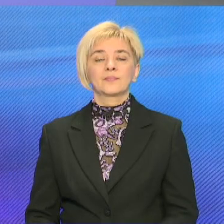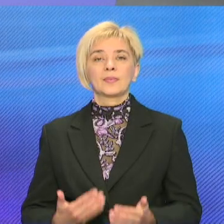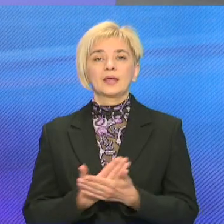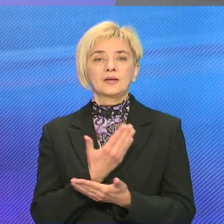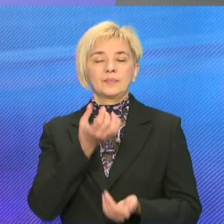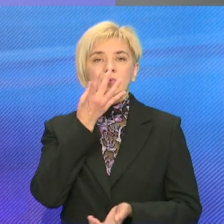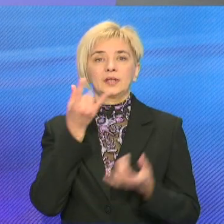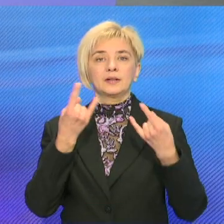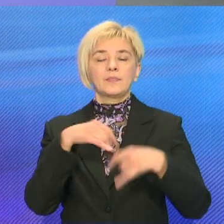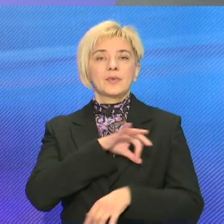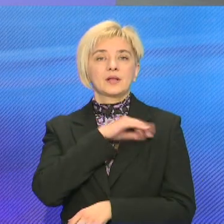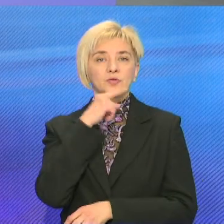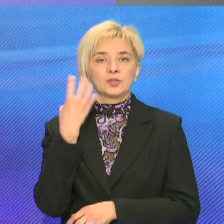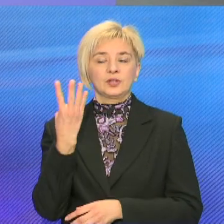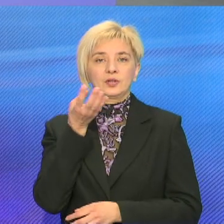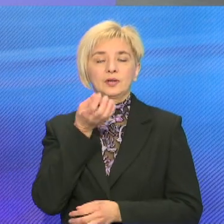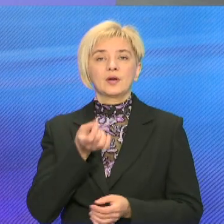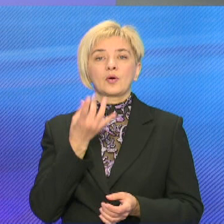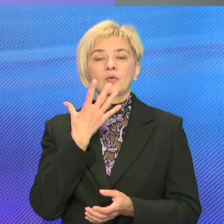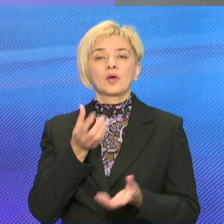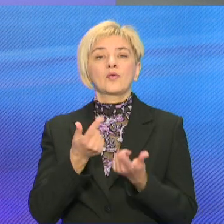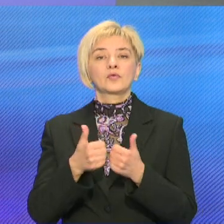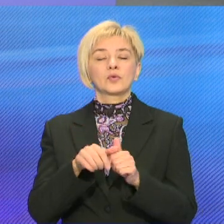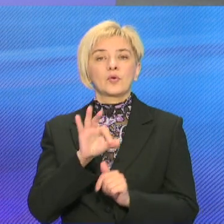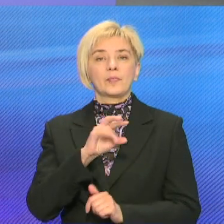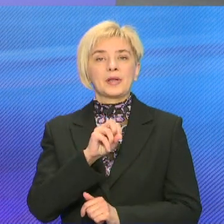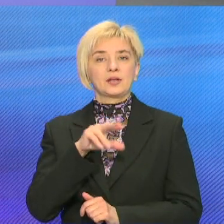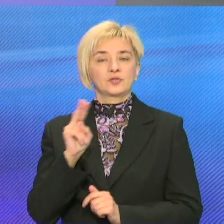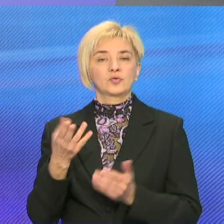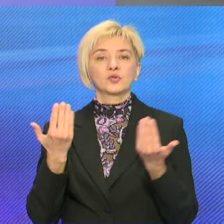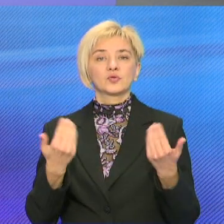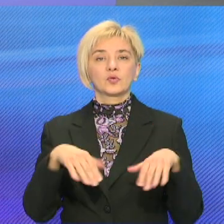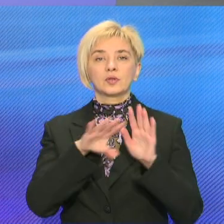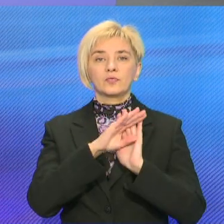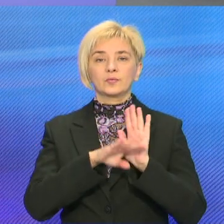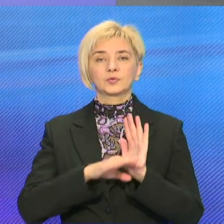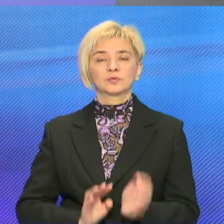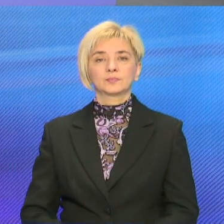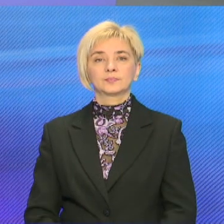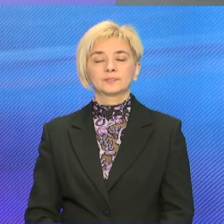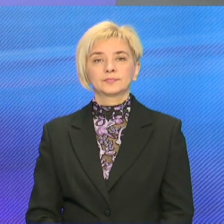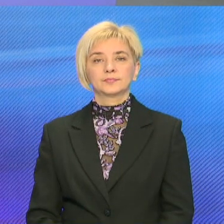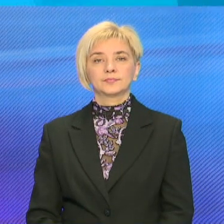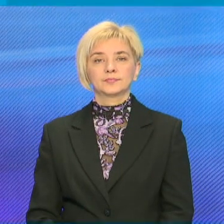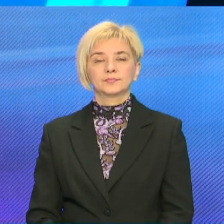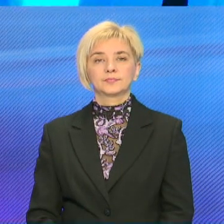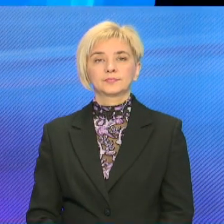Навіне приньомення на телеканалі «Білорусь 4 Гродно» у студії Вольга Пілянчук. Вітаю вас і глядіться сьогодні у випуску.